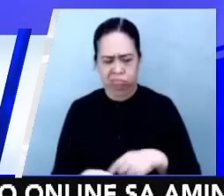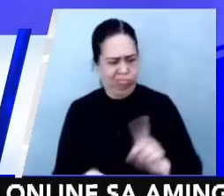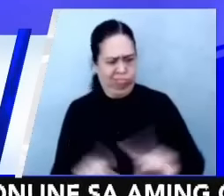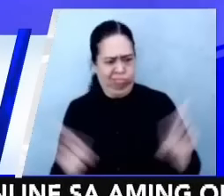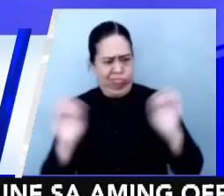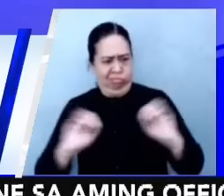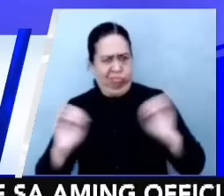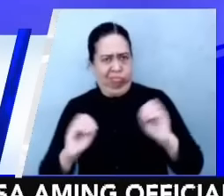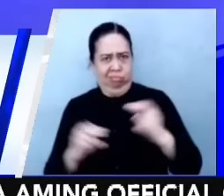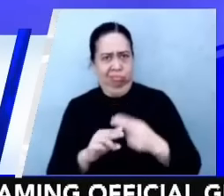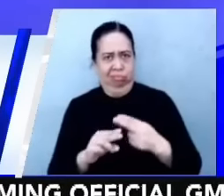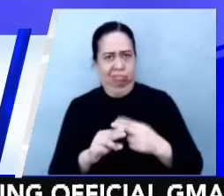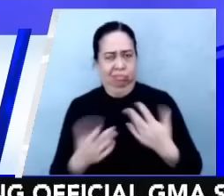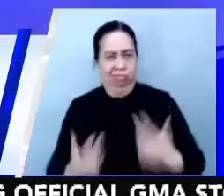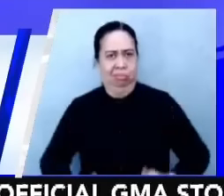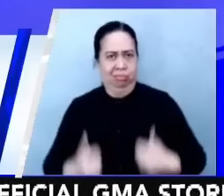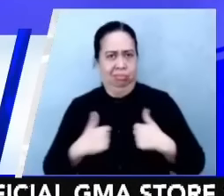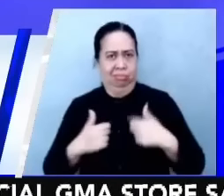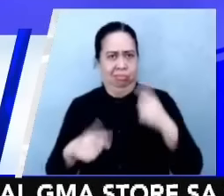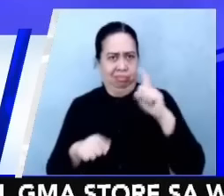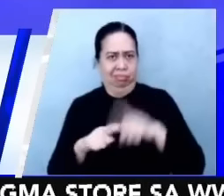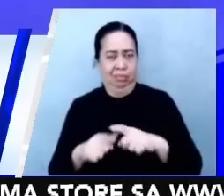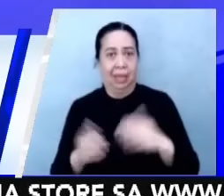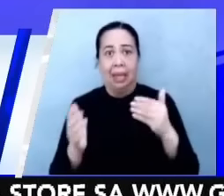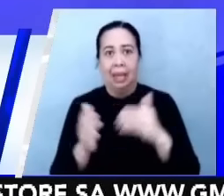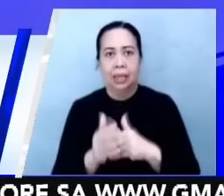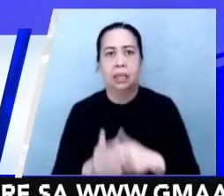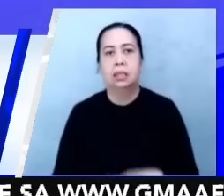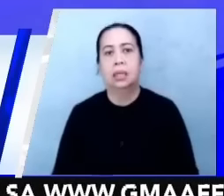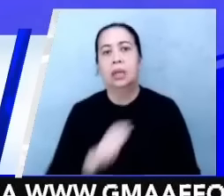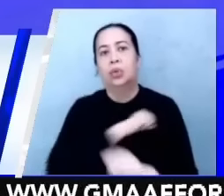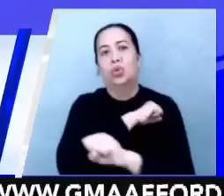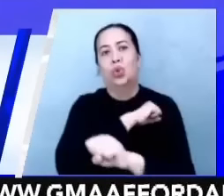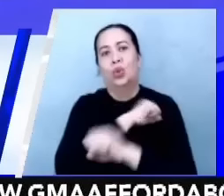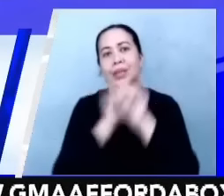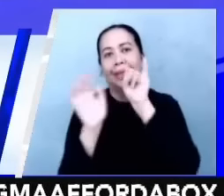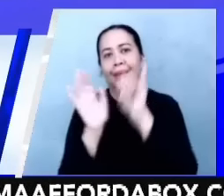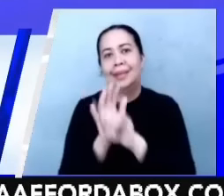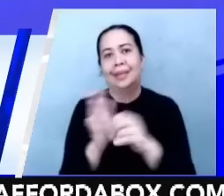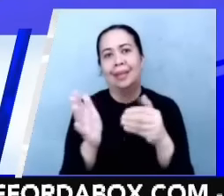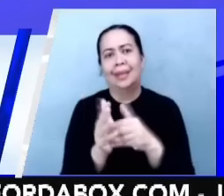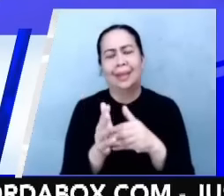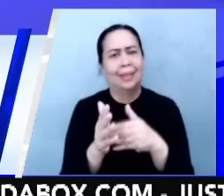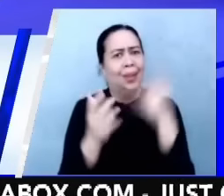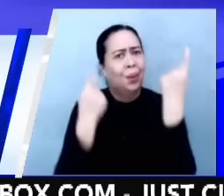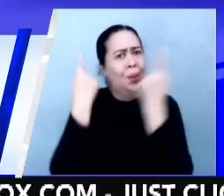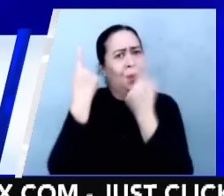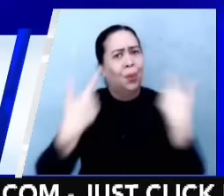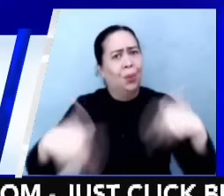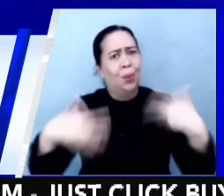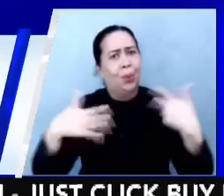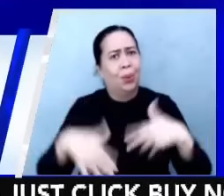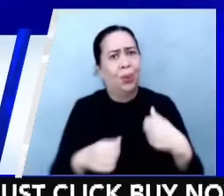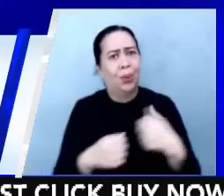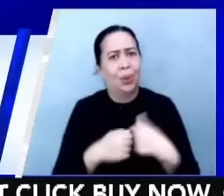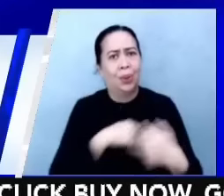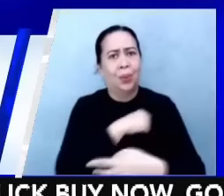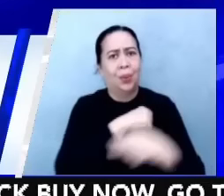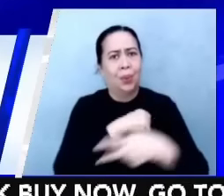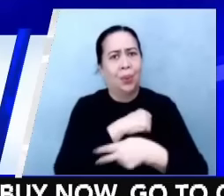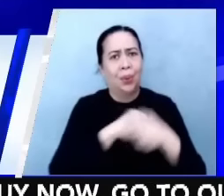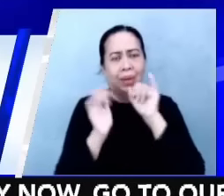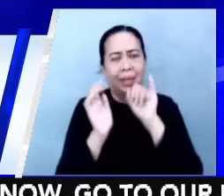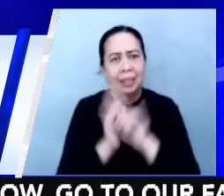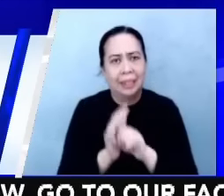So ano para ulitin stolen identity na naman ba to e nakaka-alarma na and lastly tungkol dito sa misteryosong